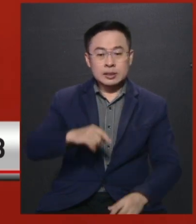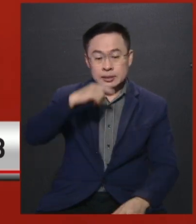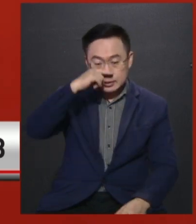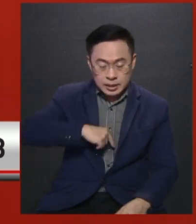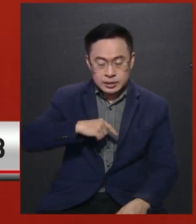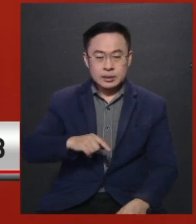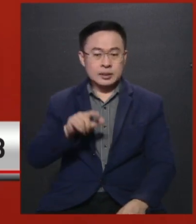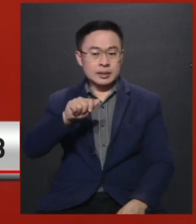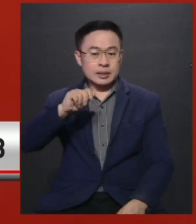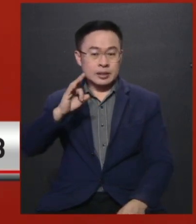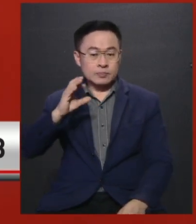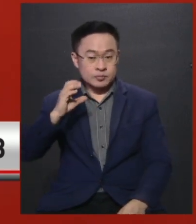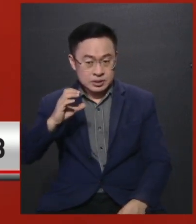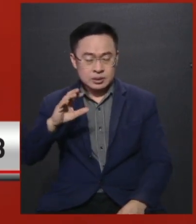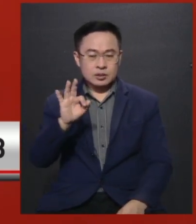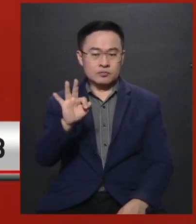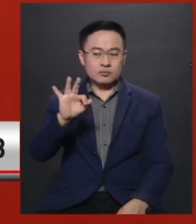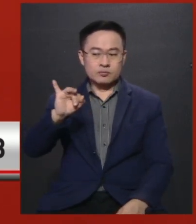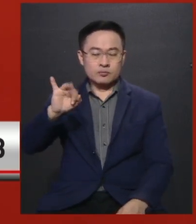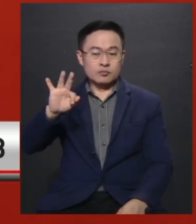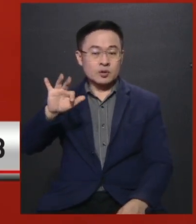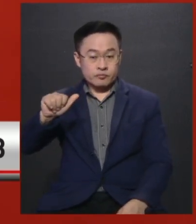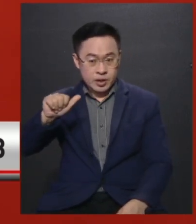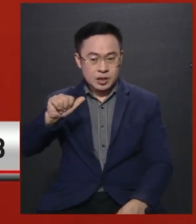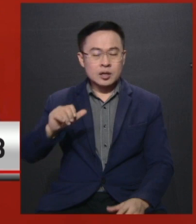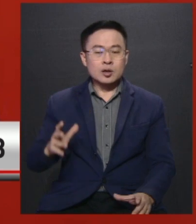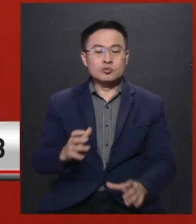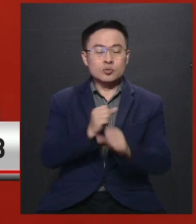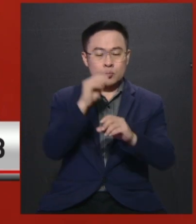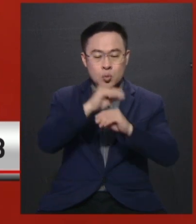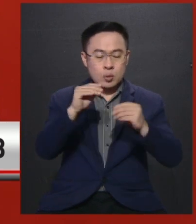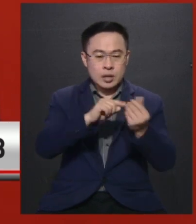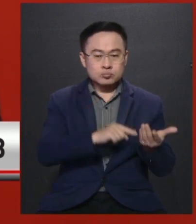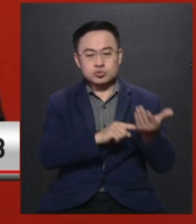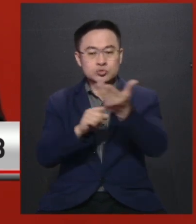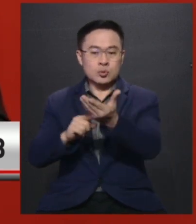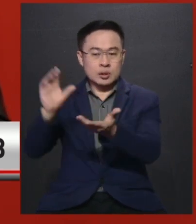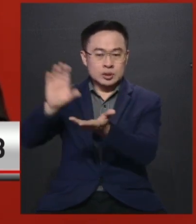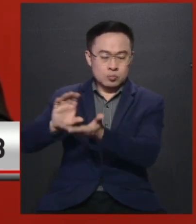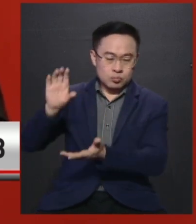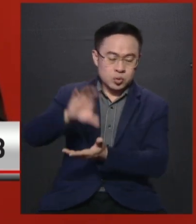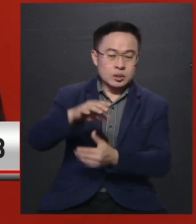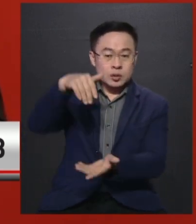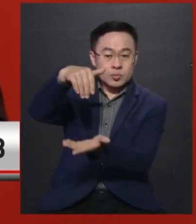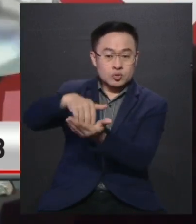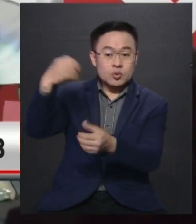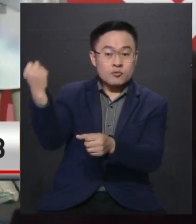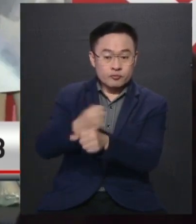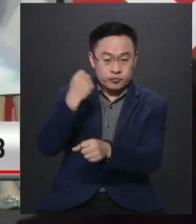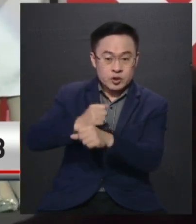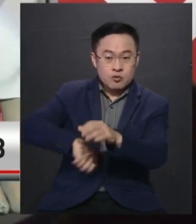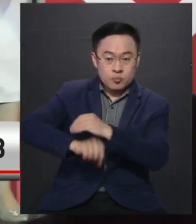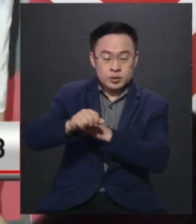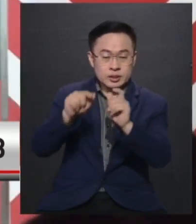รวมถึง FIFAซึ่งสมาคมเนี่ยกำลังดำเนินการส่งเรื่องของงบประมาณสนับสนุนในการสร้างศูนย์ฝึกฟุตบอลครบวงจรที่